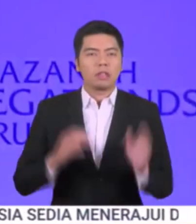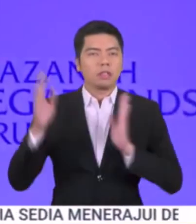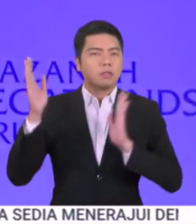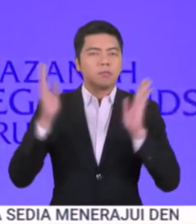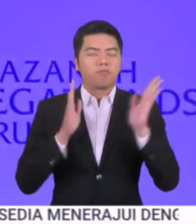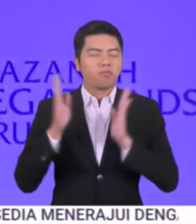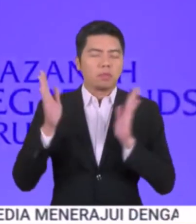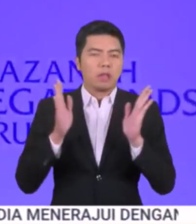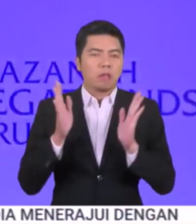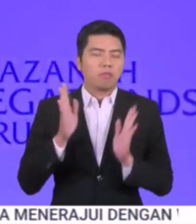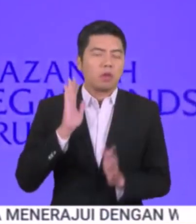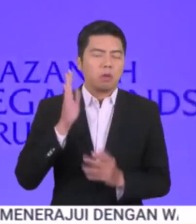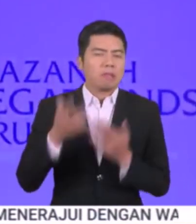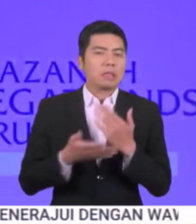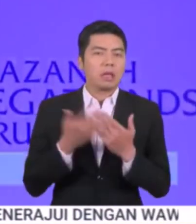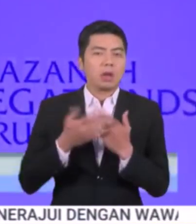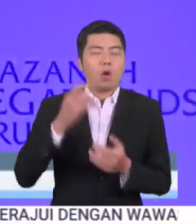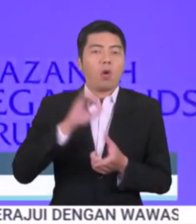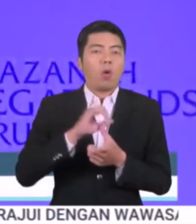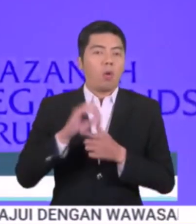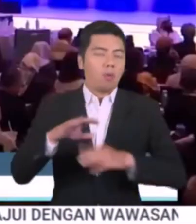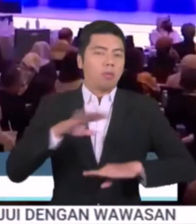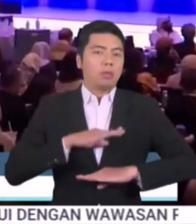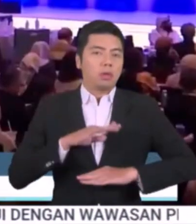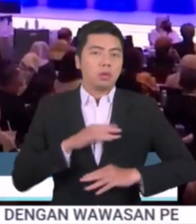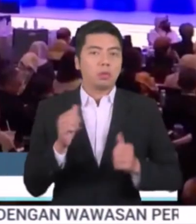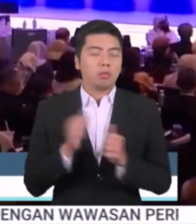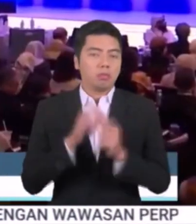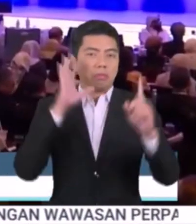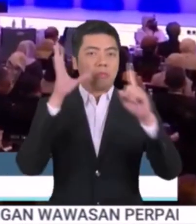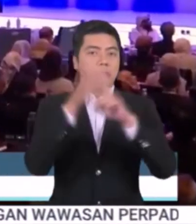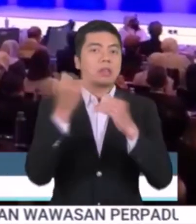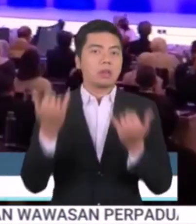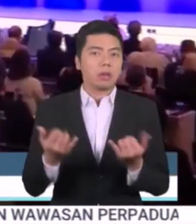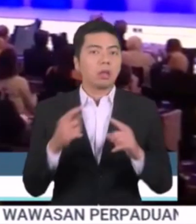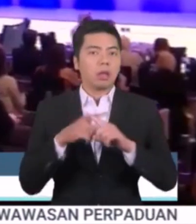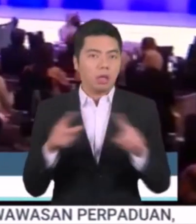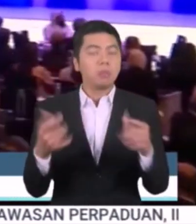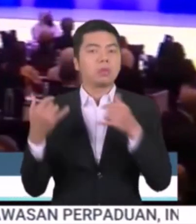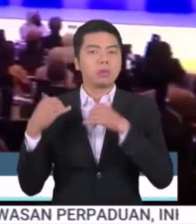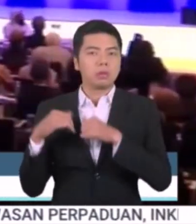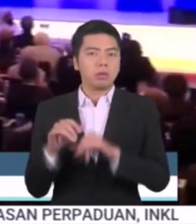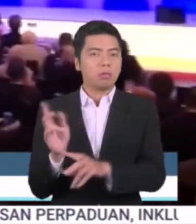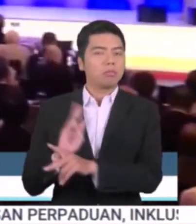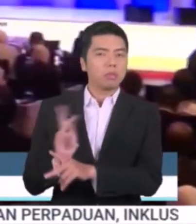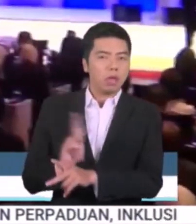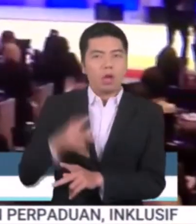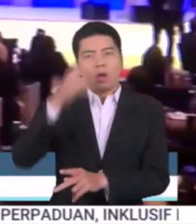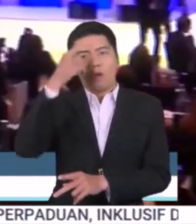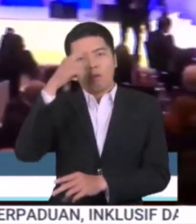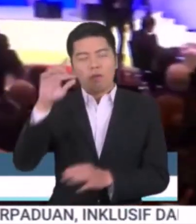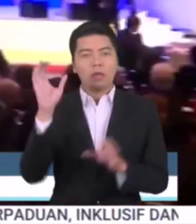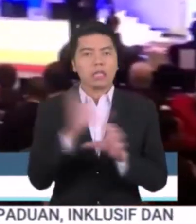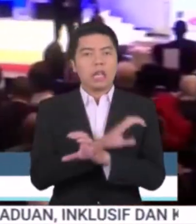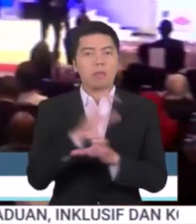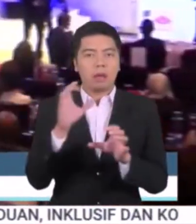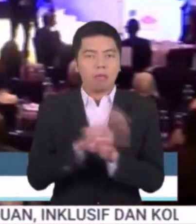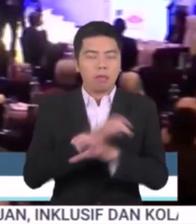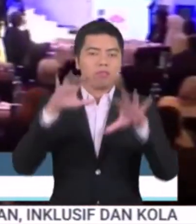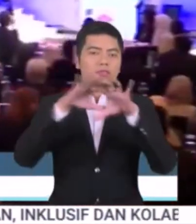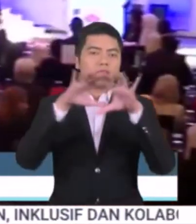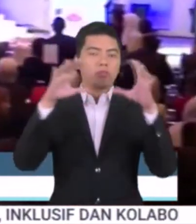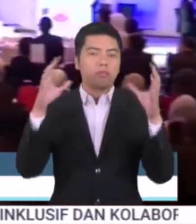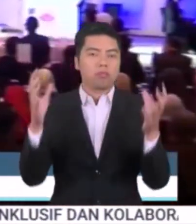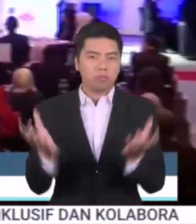Malaysia tidak akan mengambil mudah atau berpuas hati dengan pencapaiannya. Sebaliknya, akan terus berwaspada dalam menghadapi